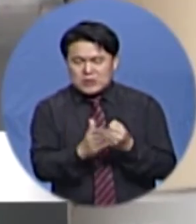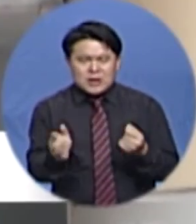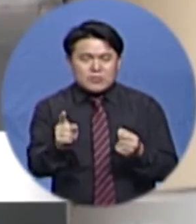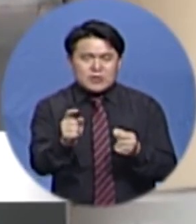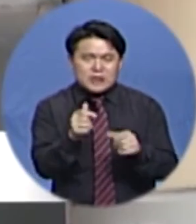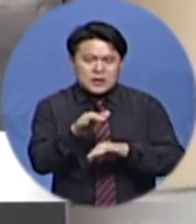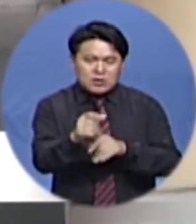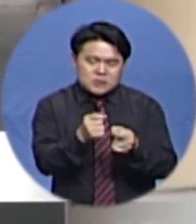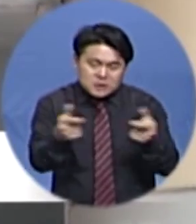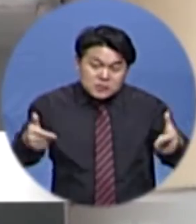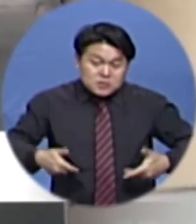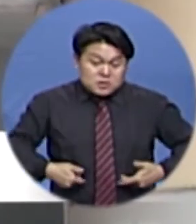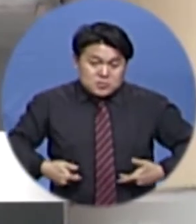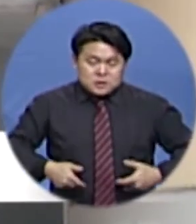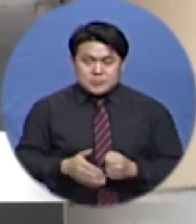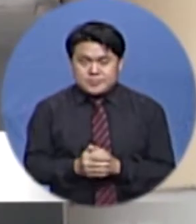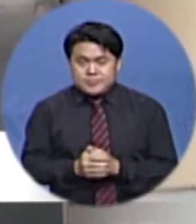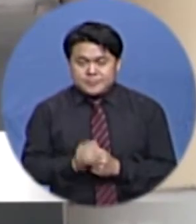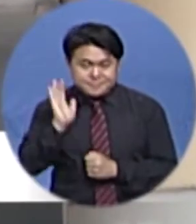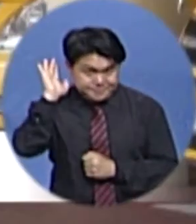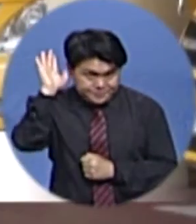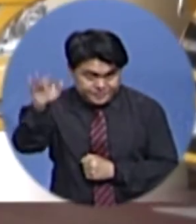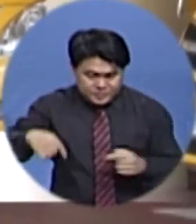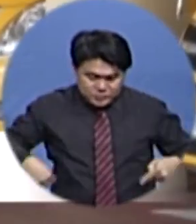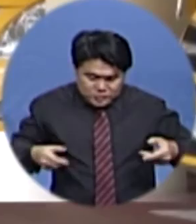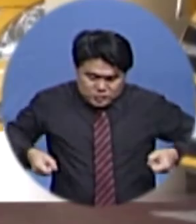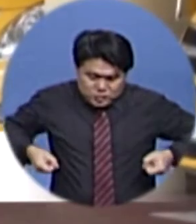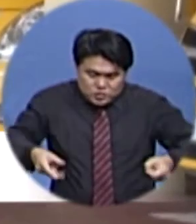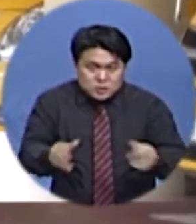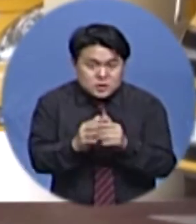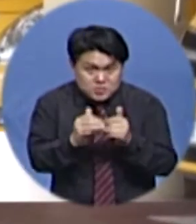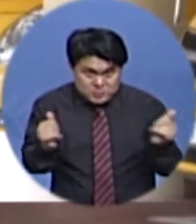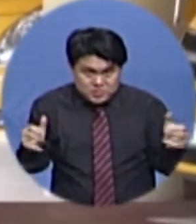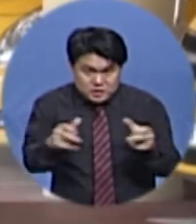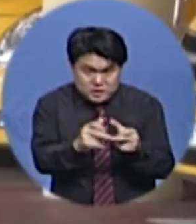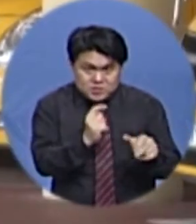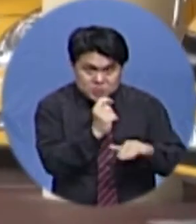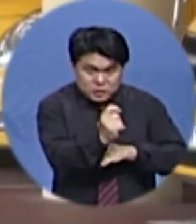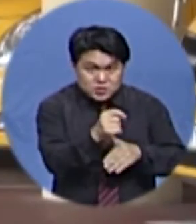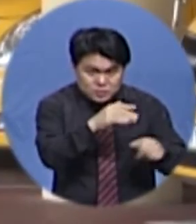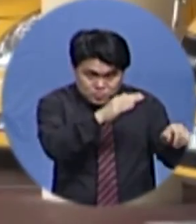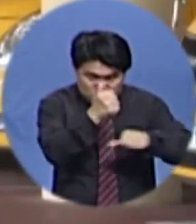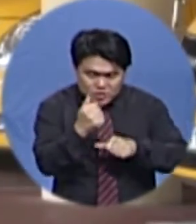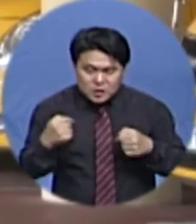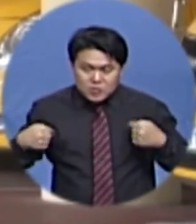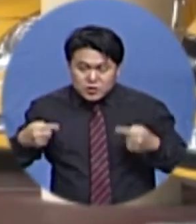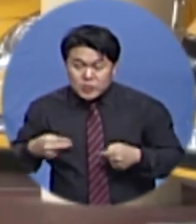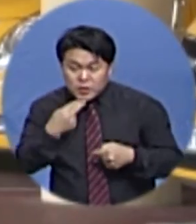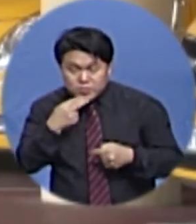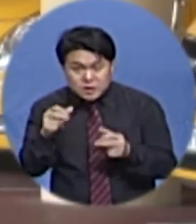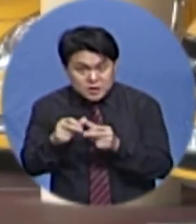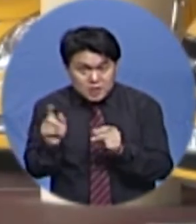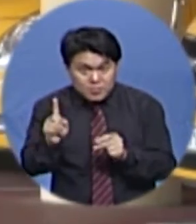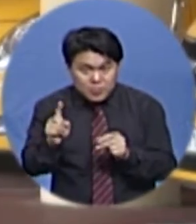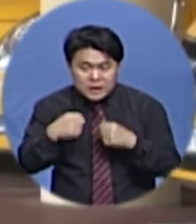절실한 상황이었습니다. 의정부시는 앞으로 휠체어 장애인은 장애인 콜택시를, 휠체어를